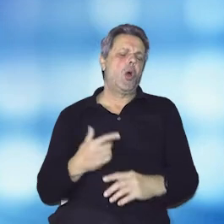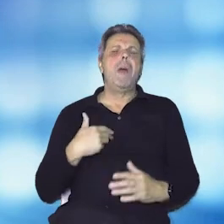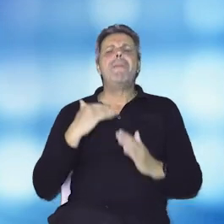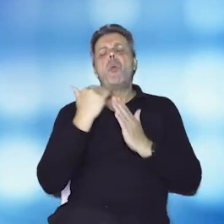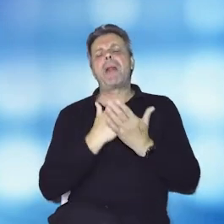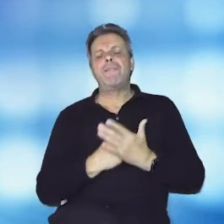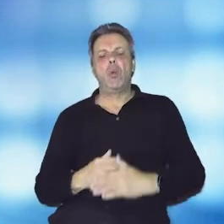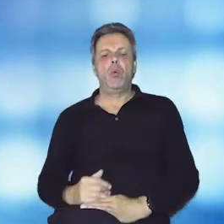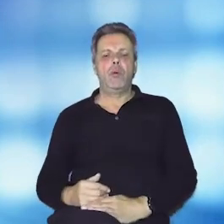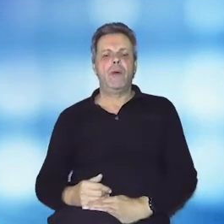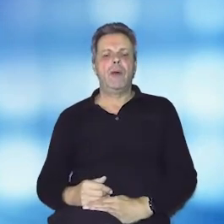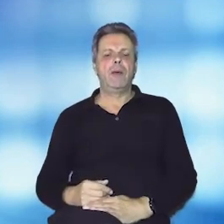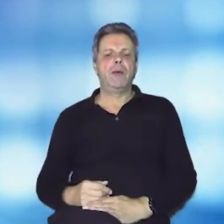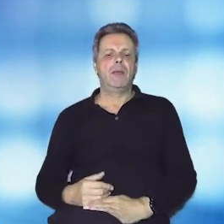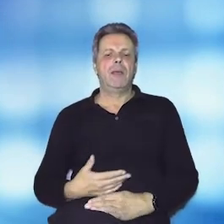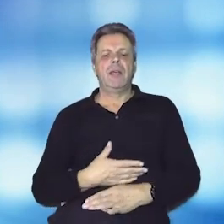pravilu